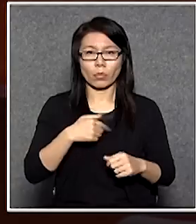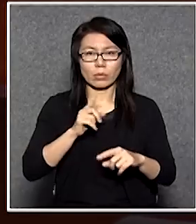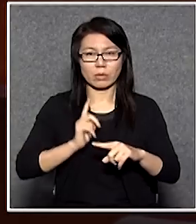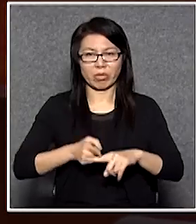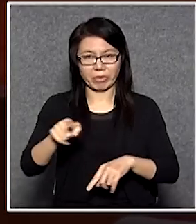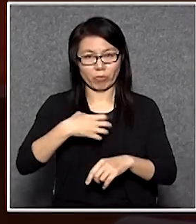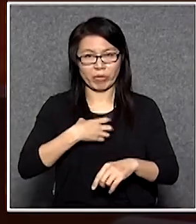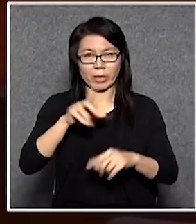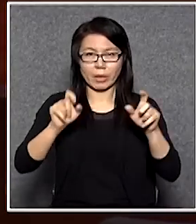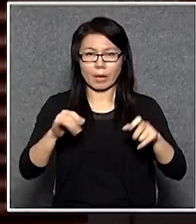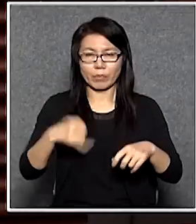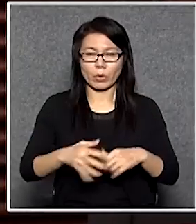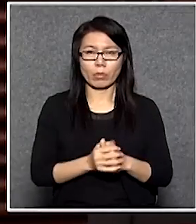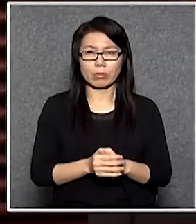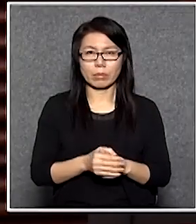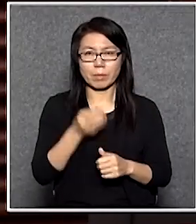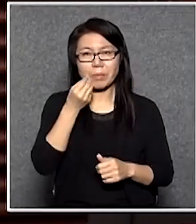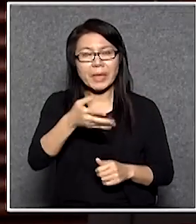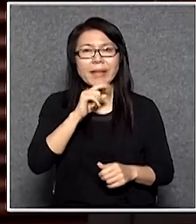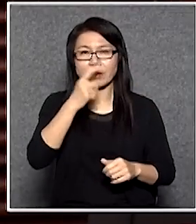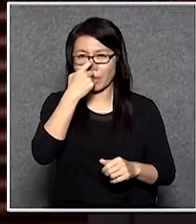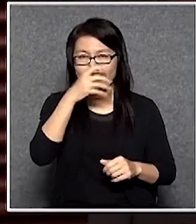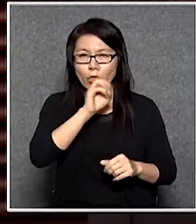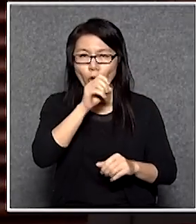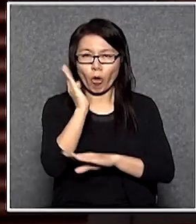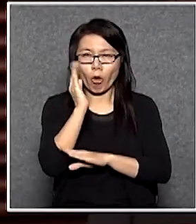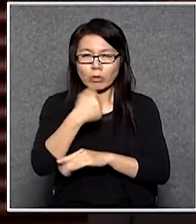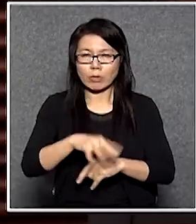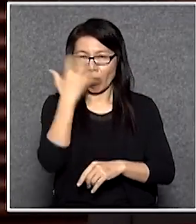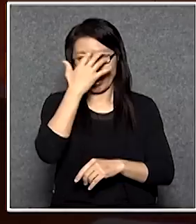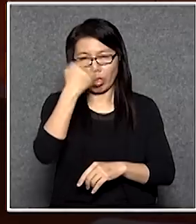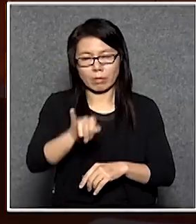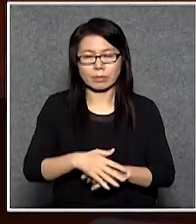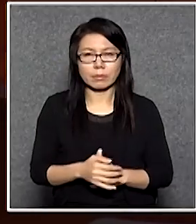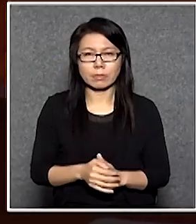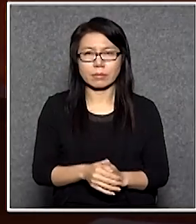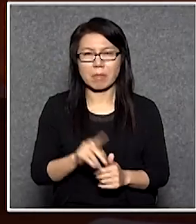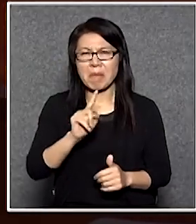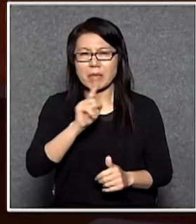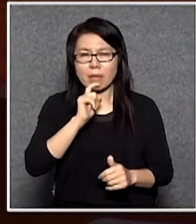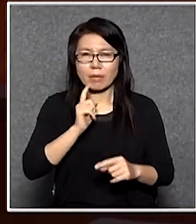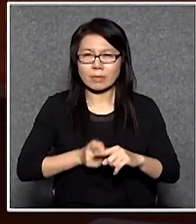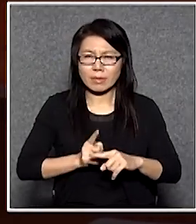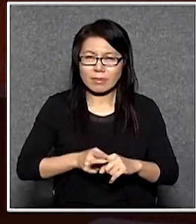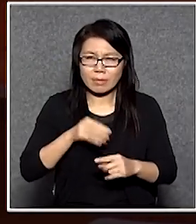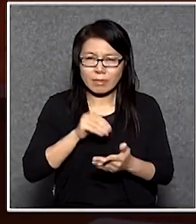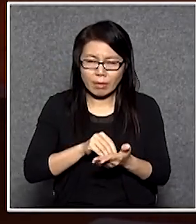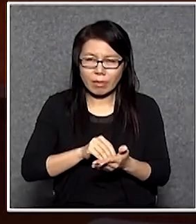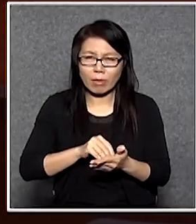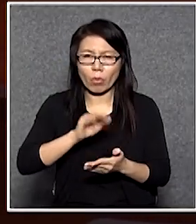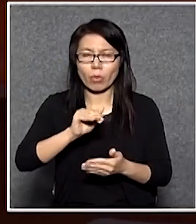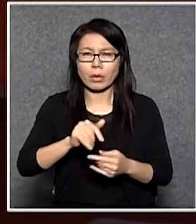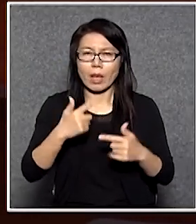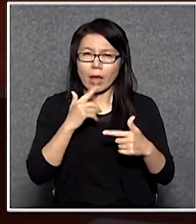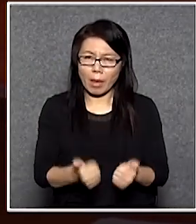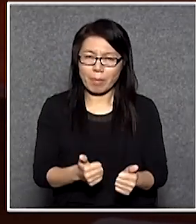到，準你用英文講，你都講唔清楚。咩叫切實地？咩叫合理